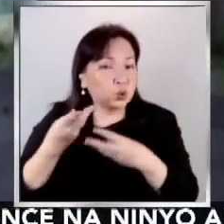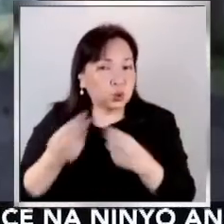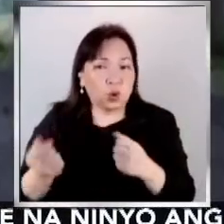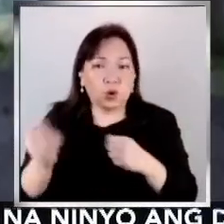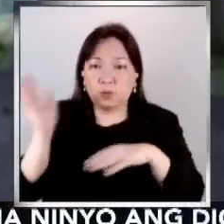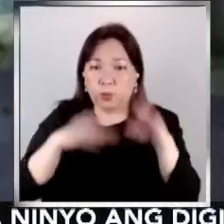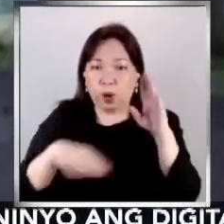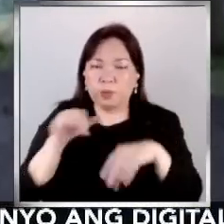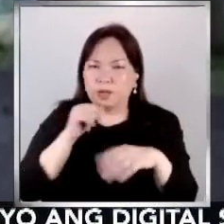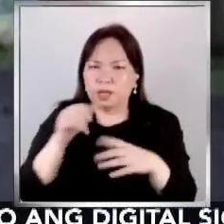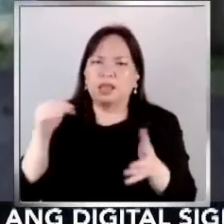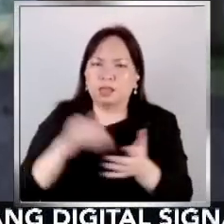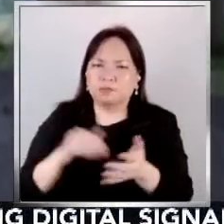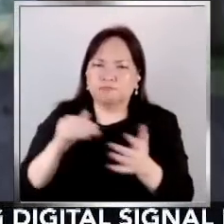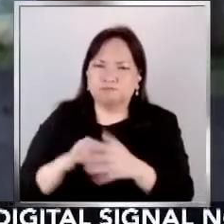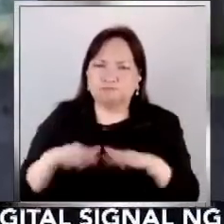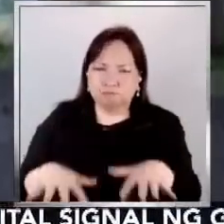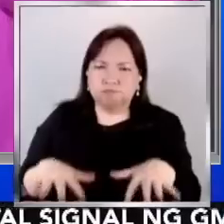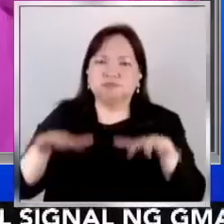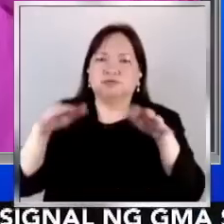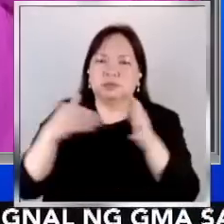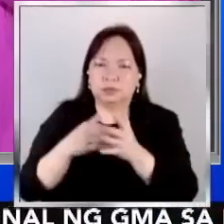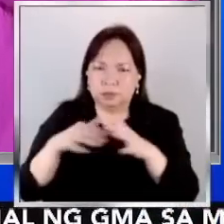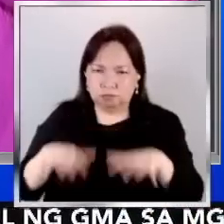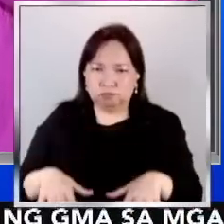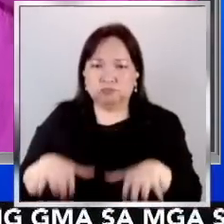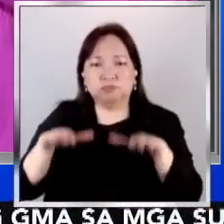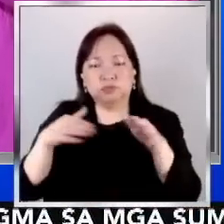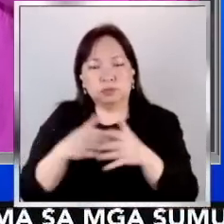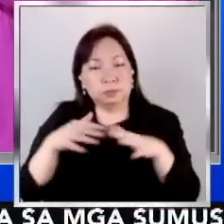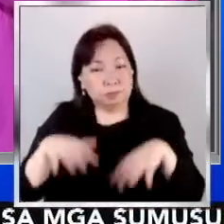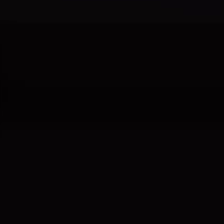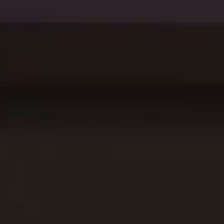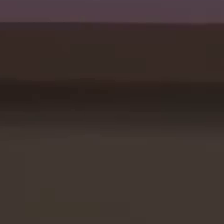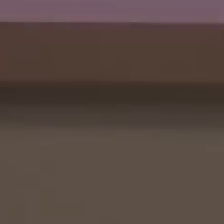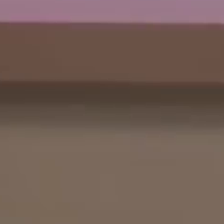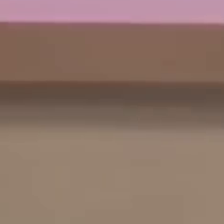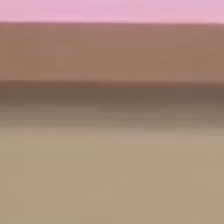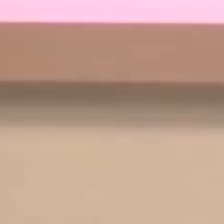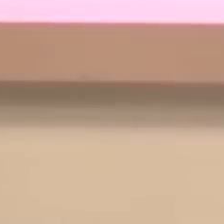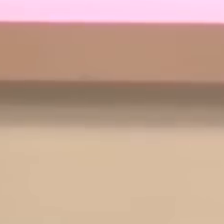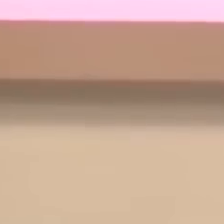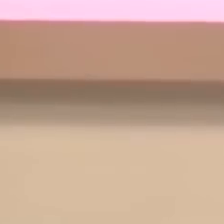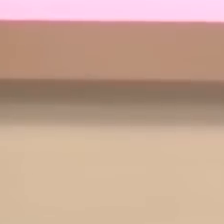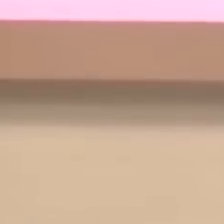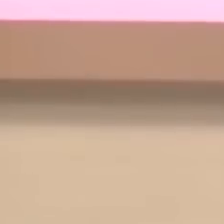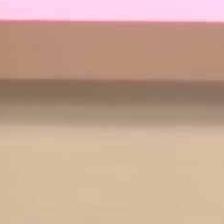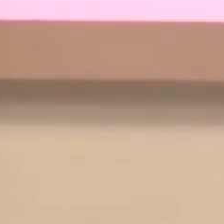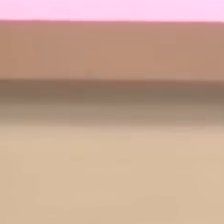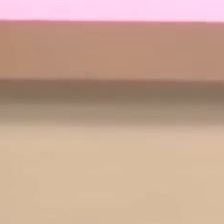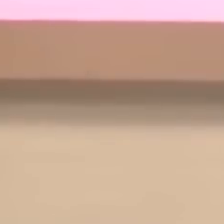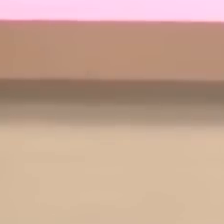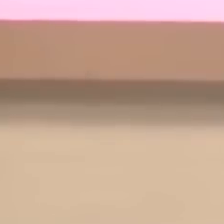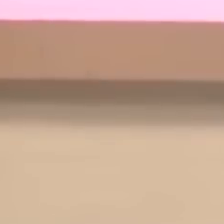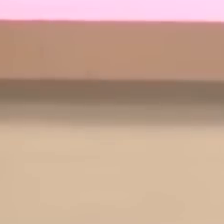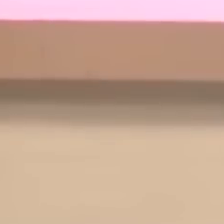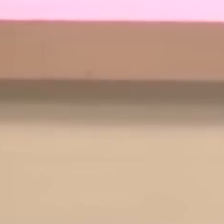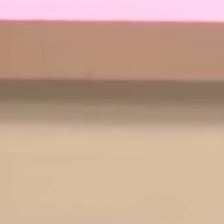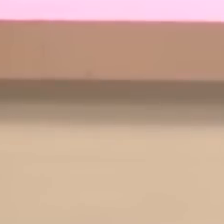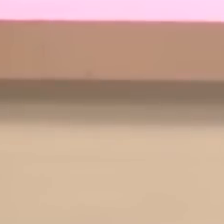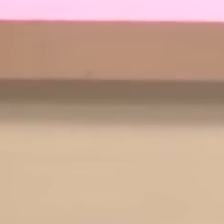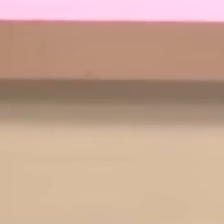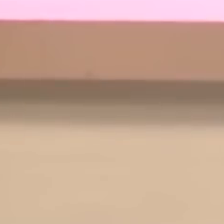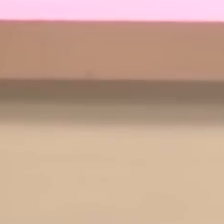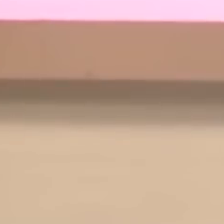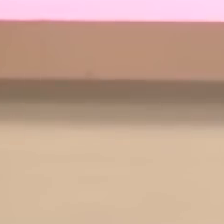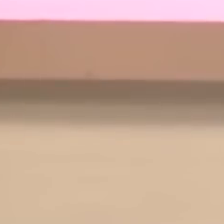yung kanilang sitwasyon. Ivan? Maraming salamat, Bon Aquino. Magandang balita mga kapuso, kahit ano pa man